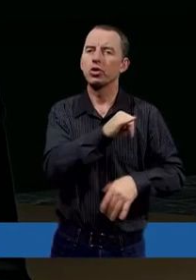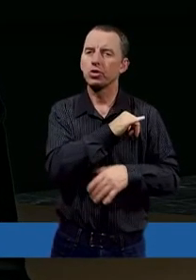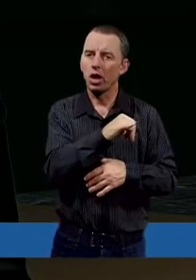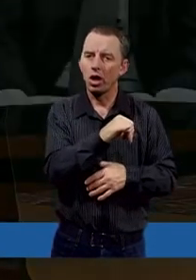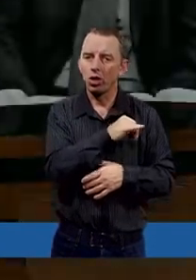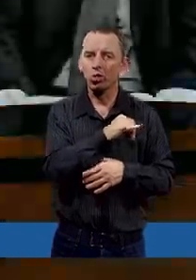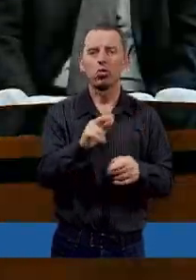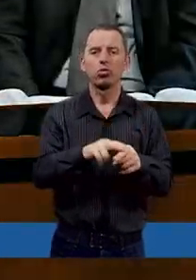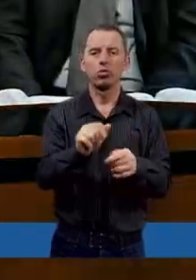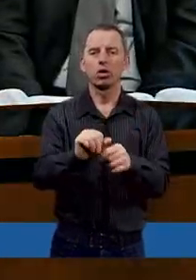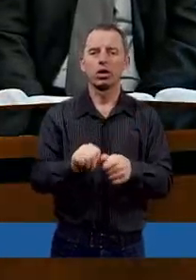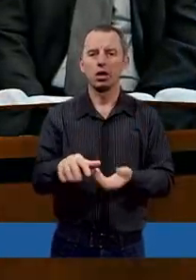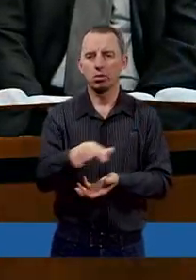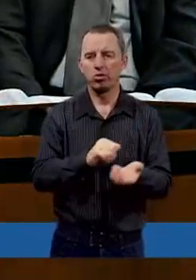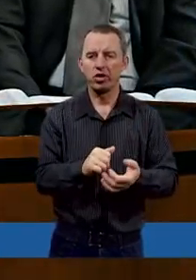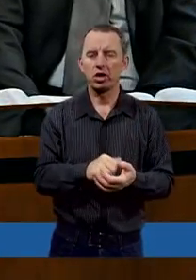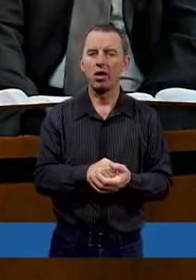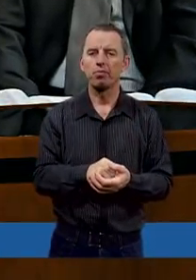grzechu.